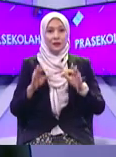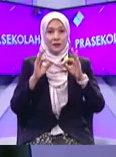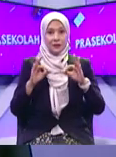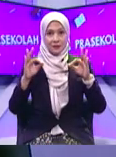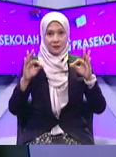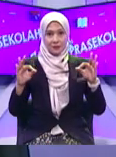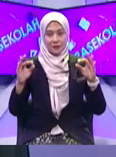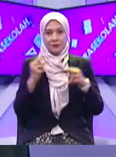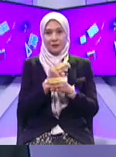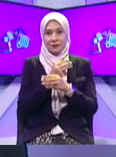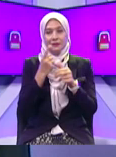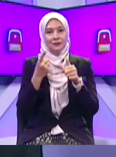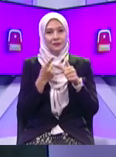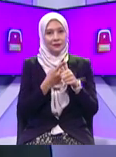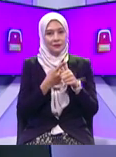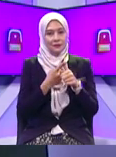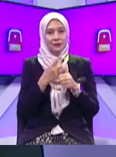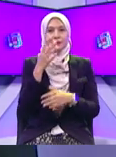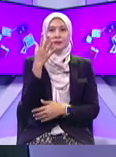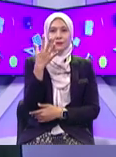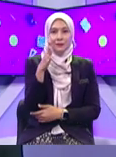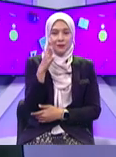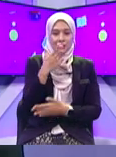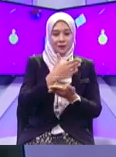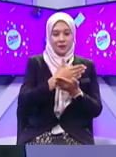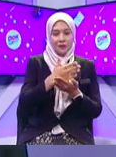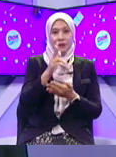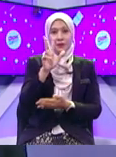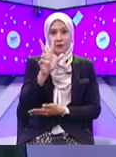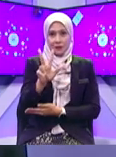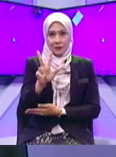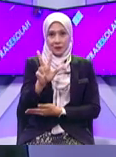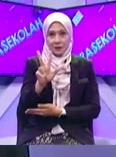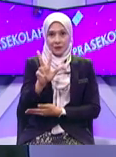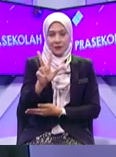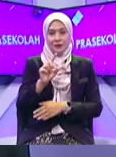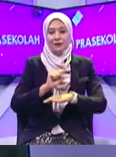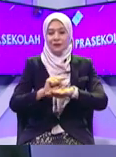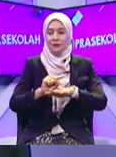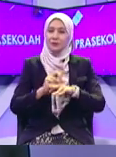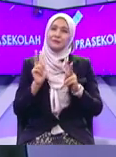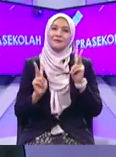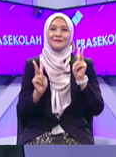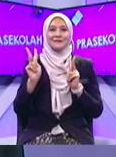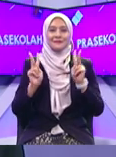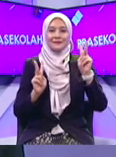pertama ialah 15 tolak 3 kita gunakan kritik